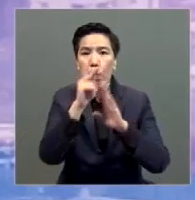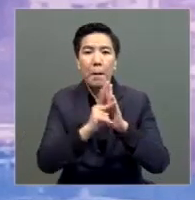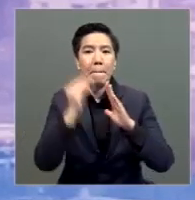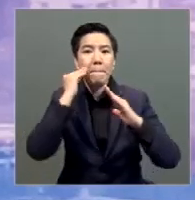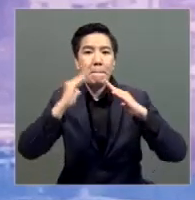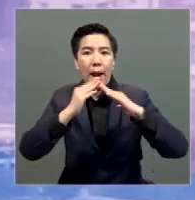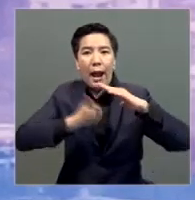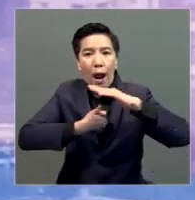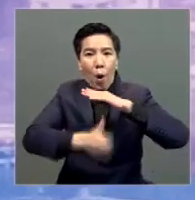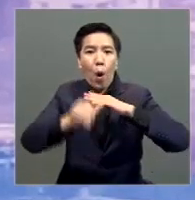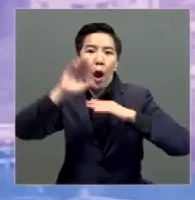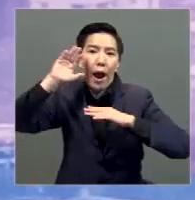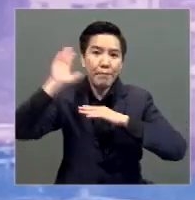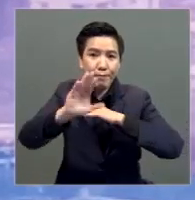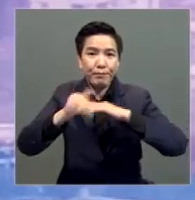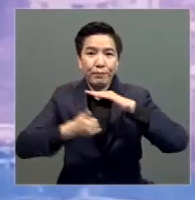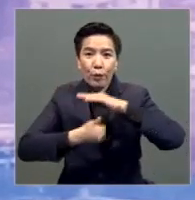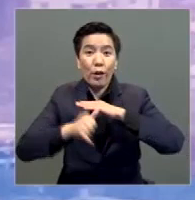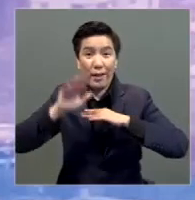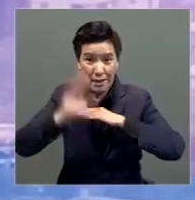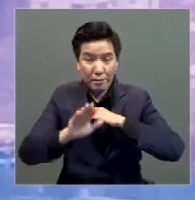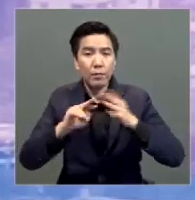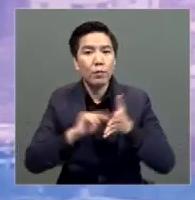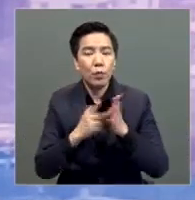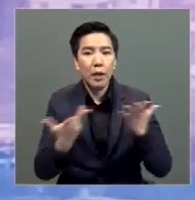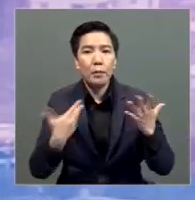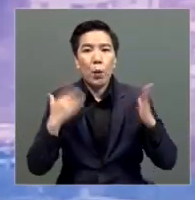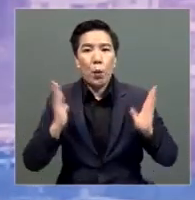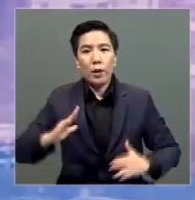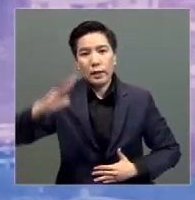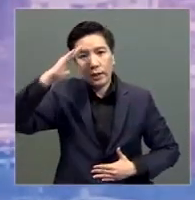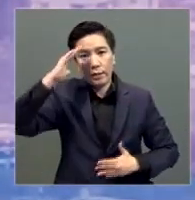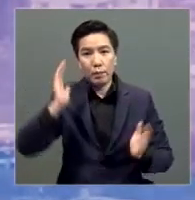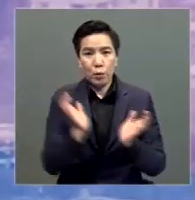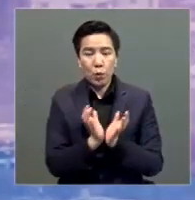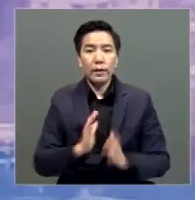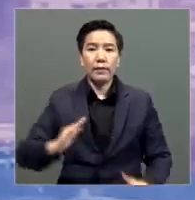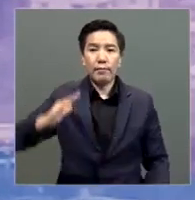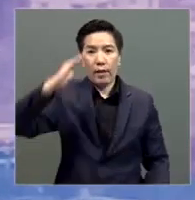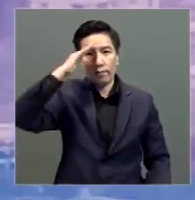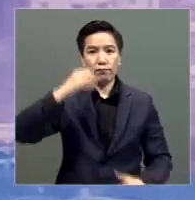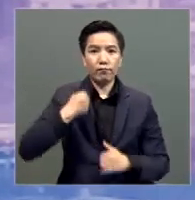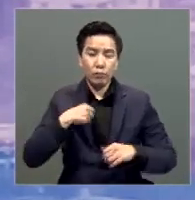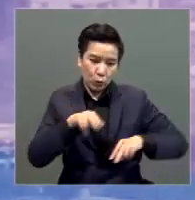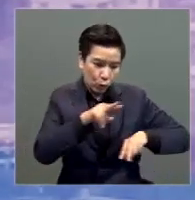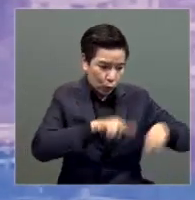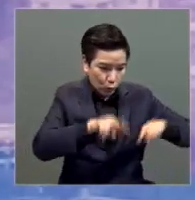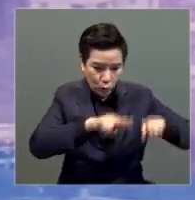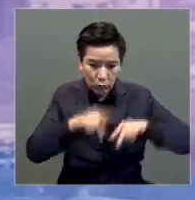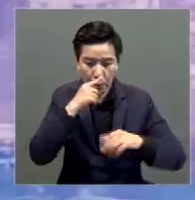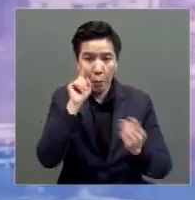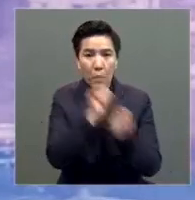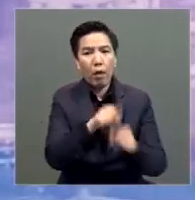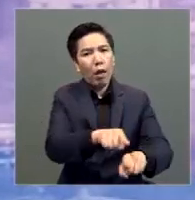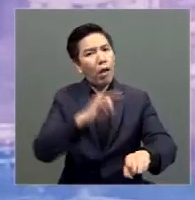นอกเคหสถานก็จะมีกำลังเจ้าหน้าที่ตำรวจทหารตรวจตราแล้วถ้าพบ